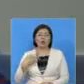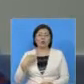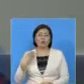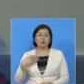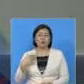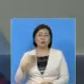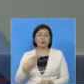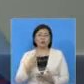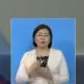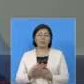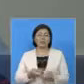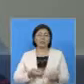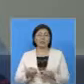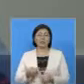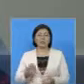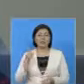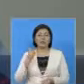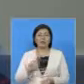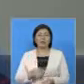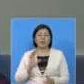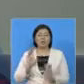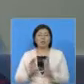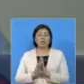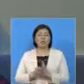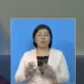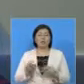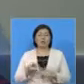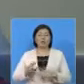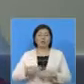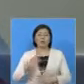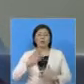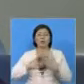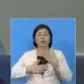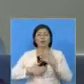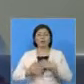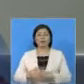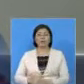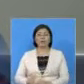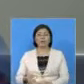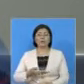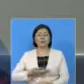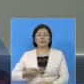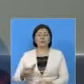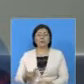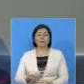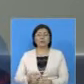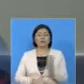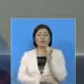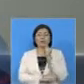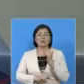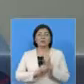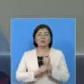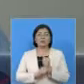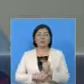аузынан естік. Бұл енді бізді қуантырады. Егер осының бәрі орындалып жататын болса, сіздердегі мынау